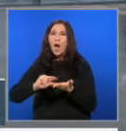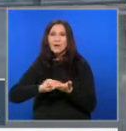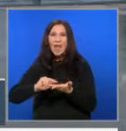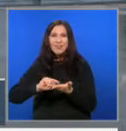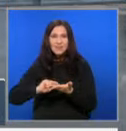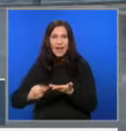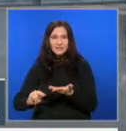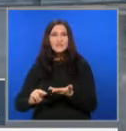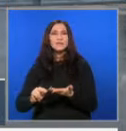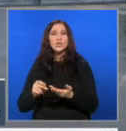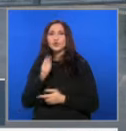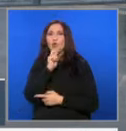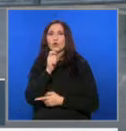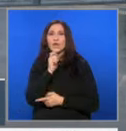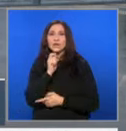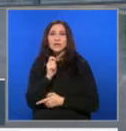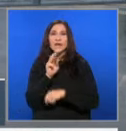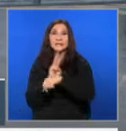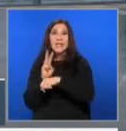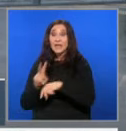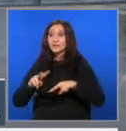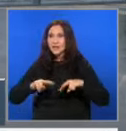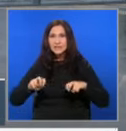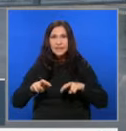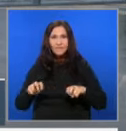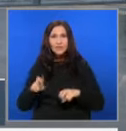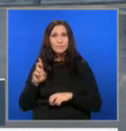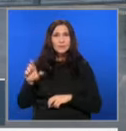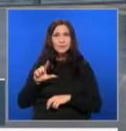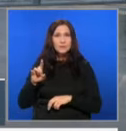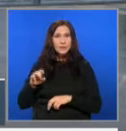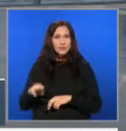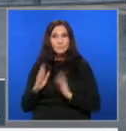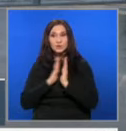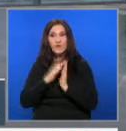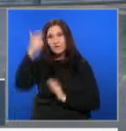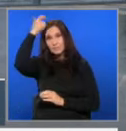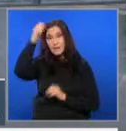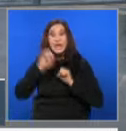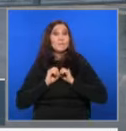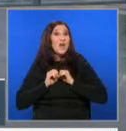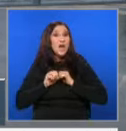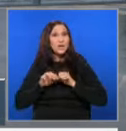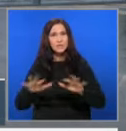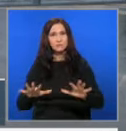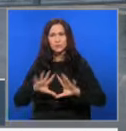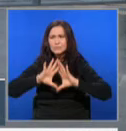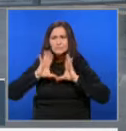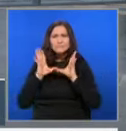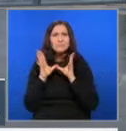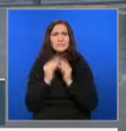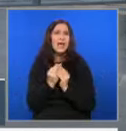на журналистическия сайт за разследвания Бърт призовават МВР да разпространи